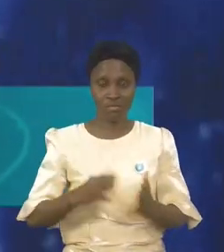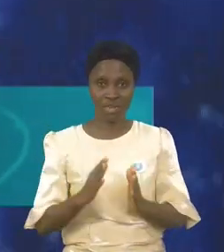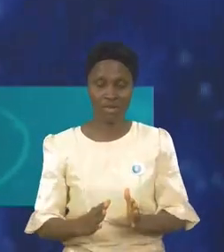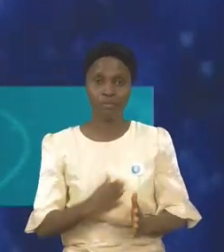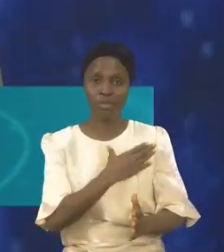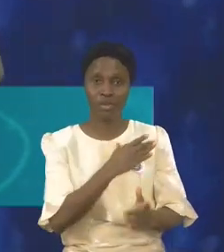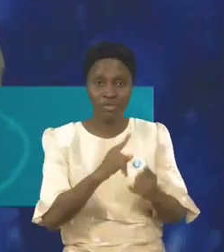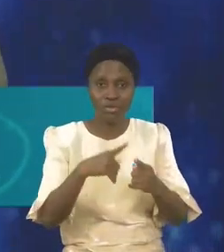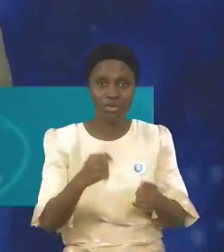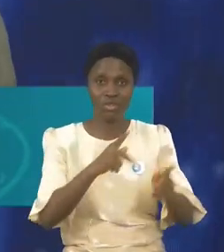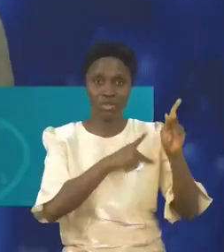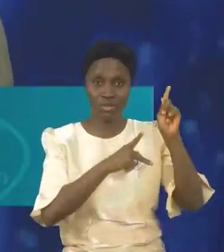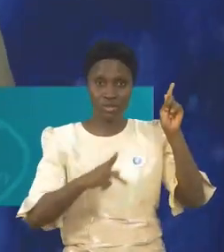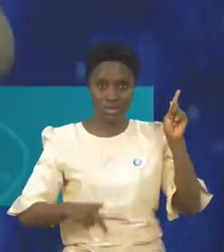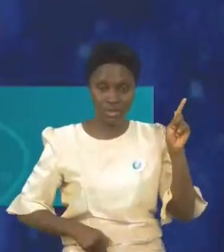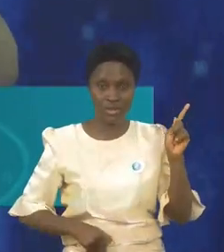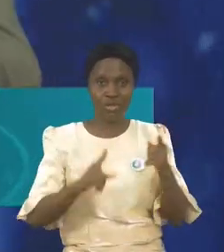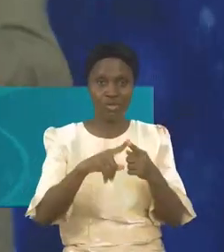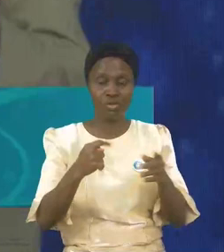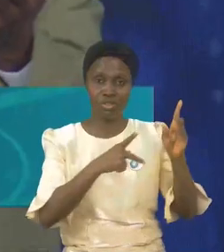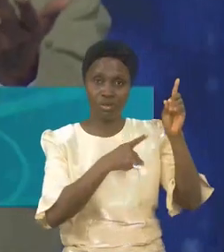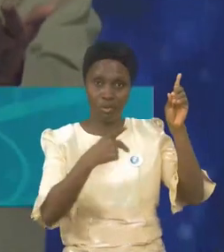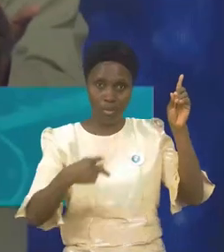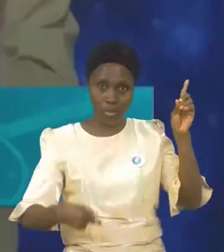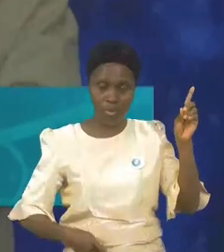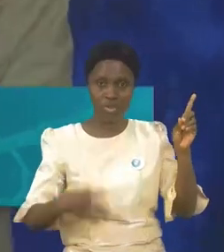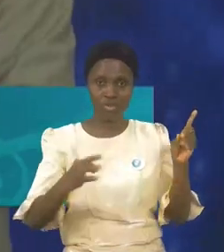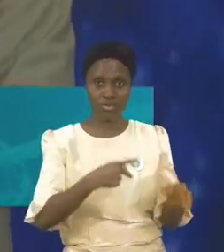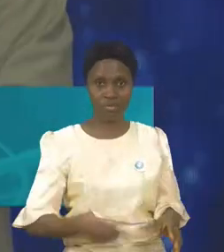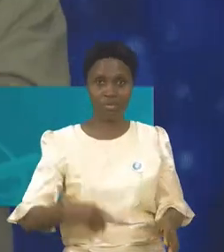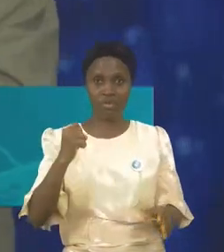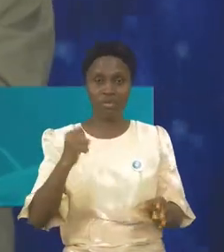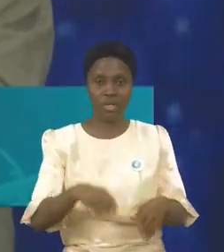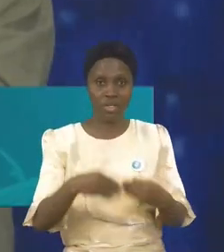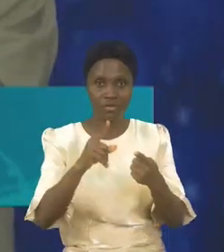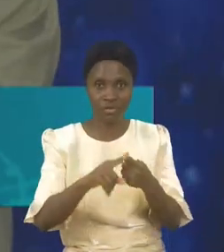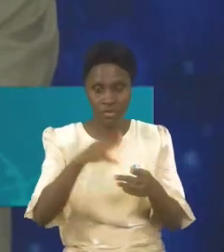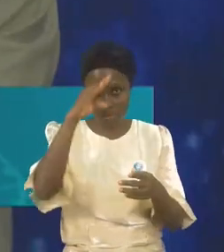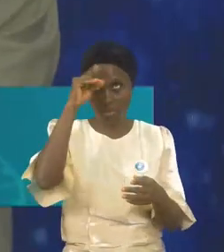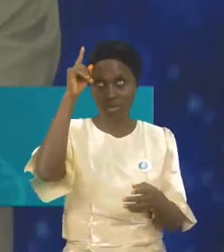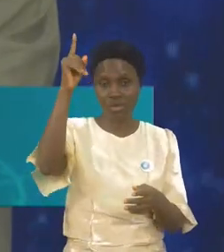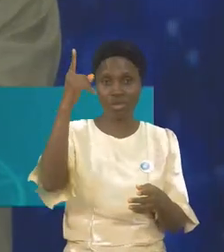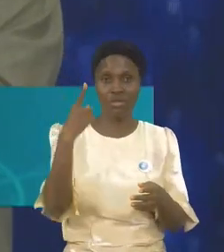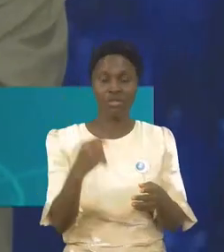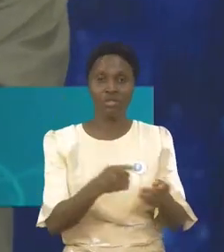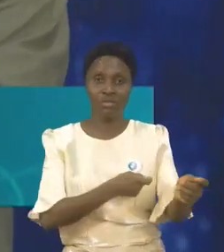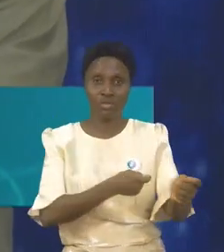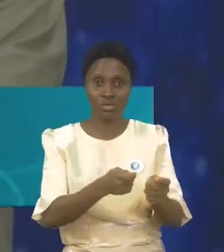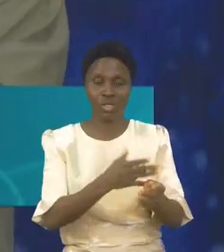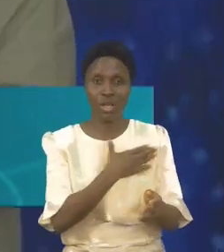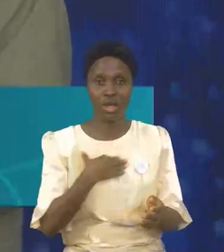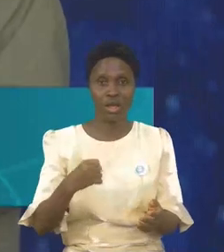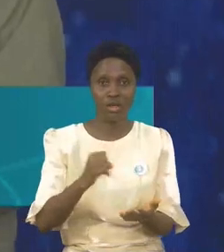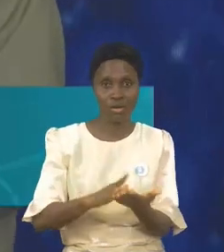on donna au fils de l'homme, au Messie, on donna au médiateur, on donna au roi, on donna au prince des